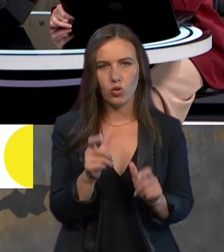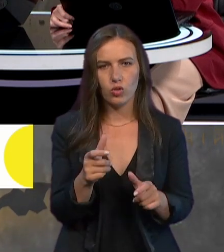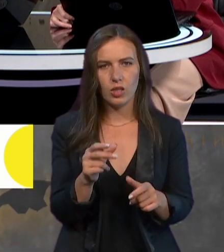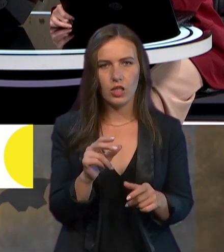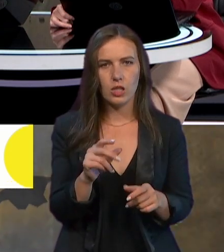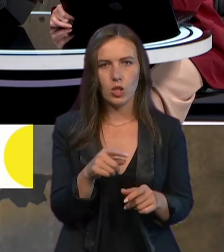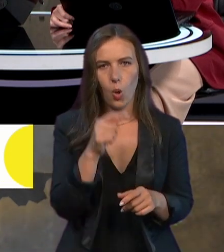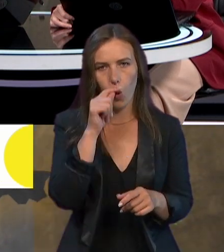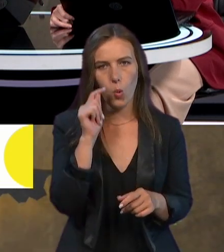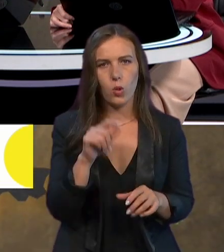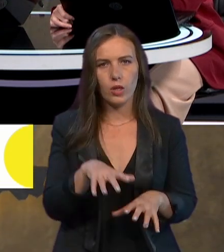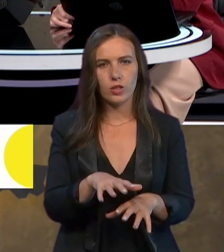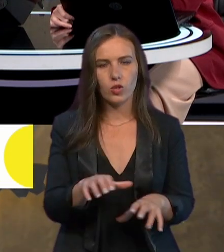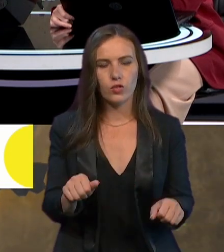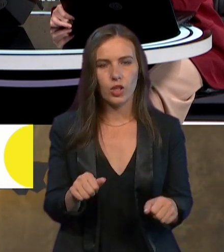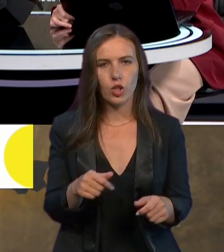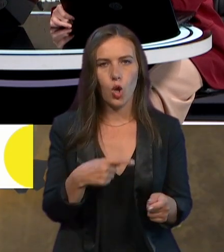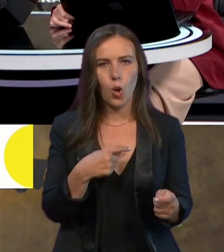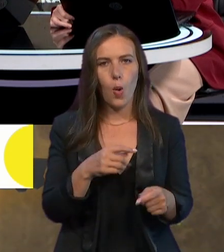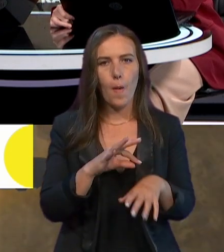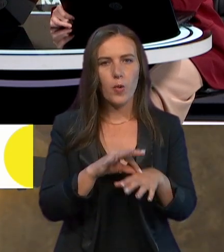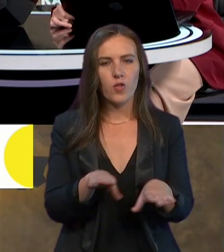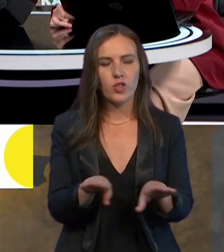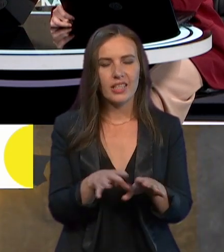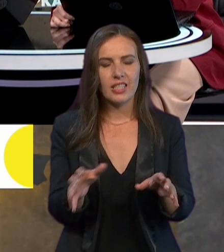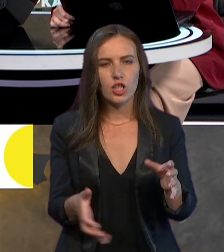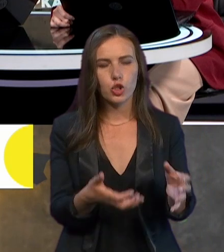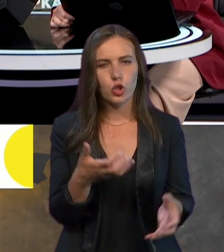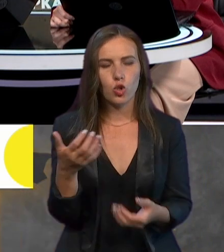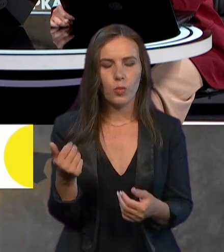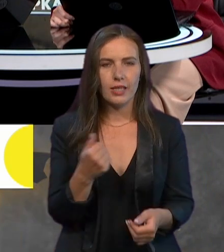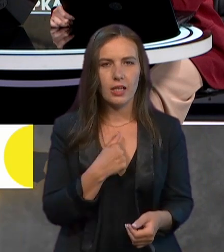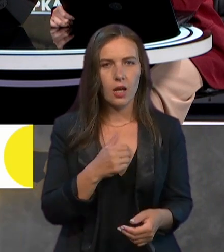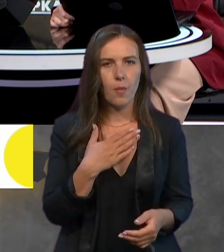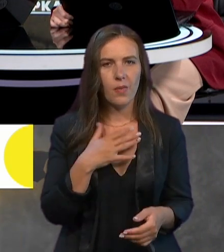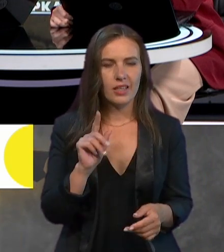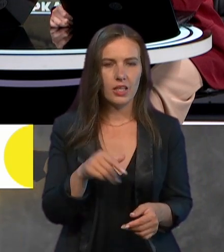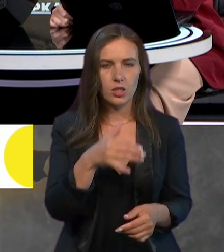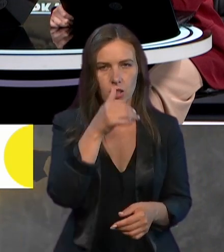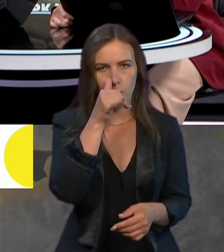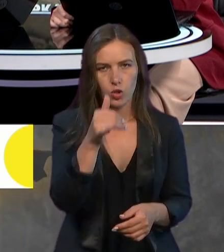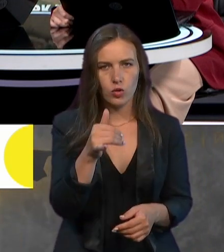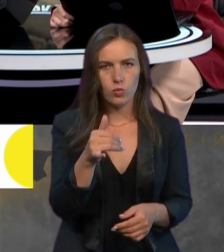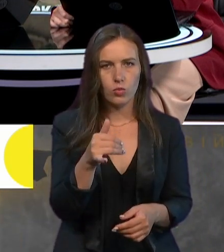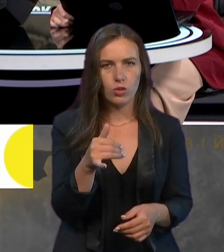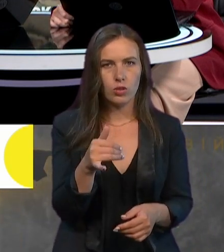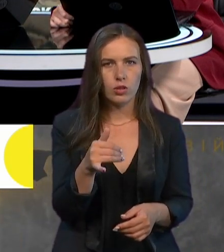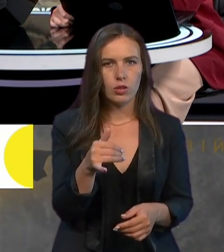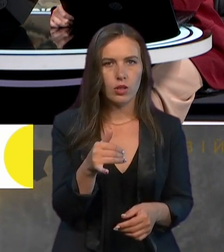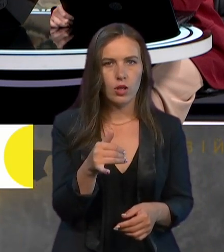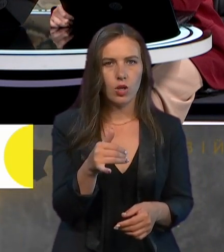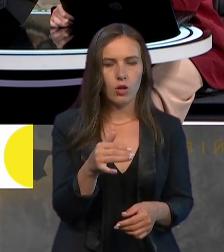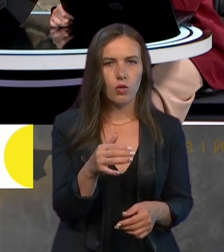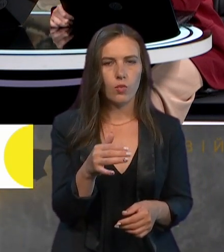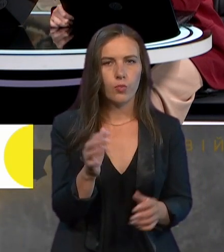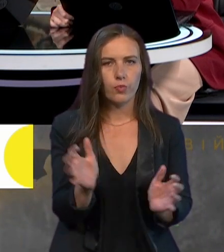українською владою проводять ось такі розкопки. На жаль, ми теж не можемо гарантувати, власне, ніхто не може убезпечитися